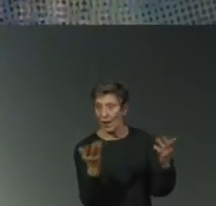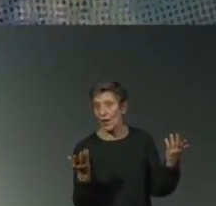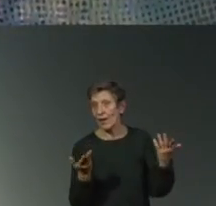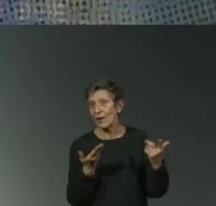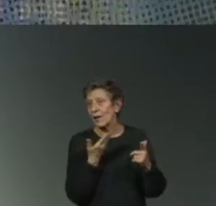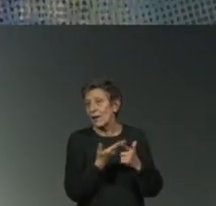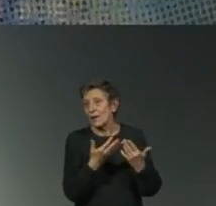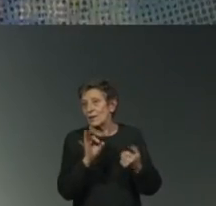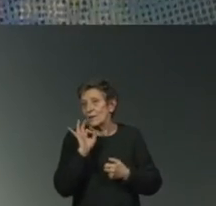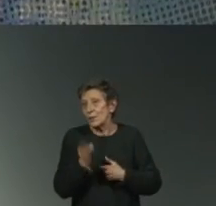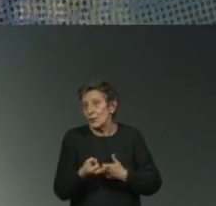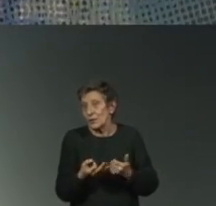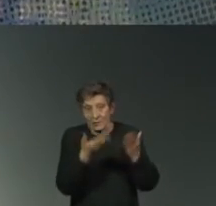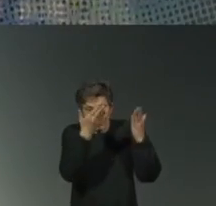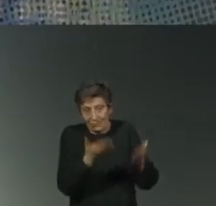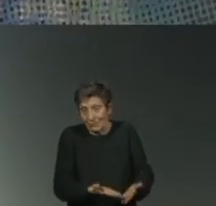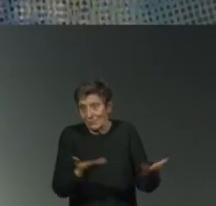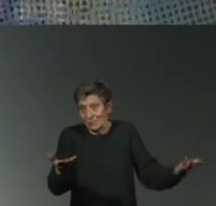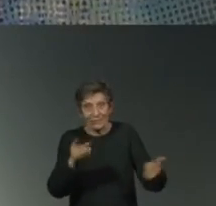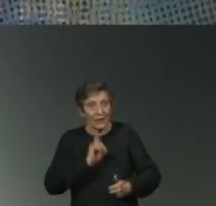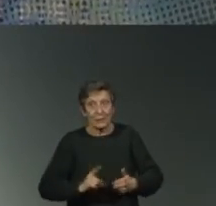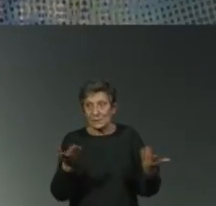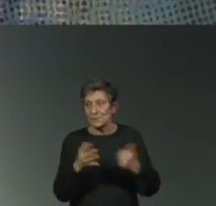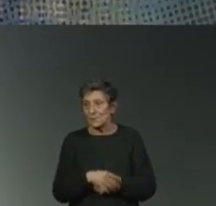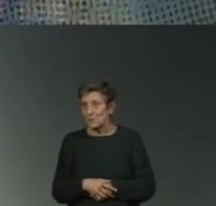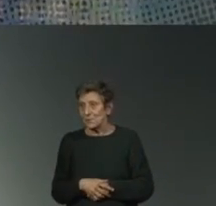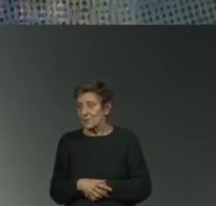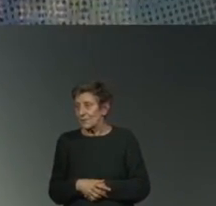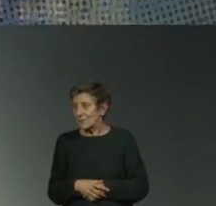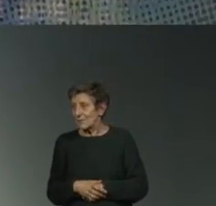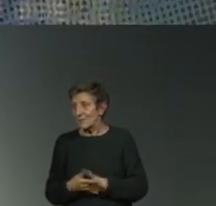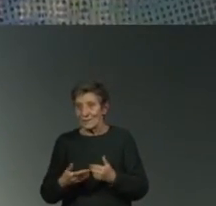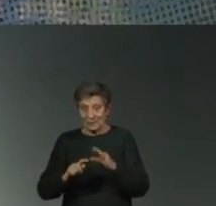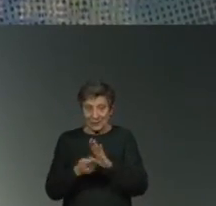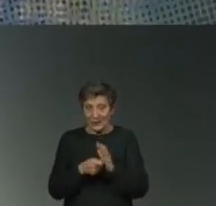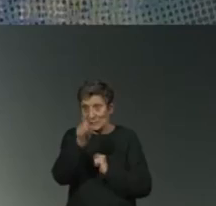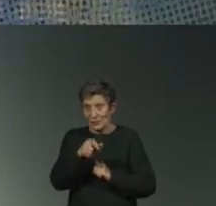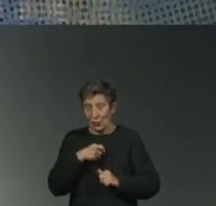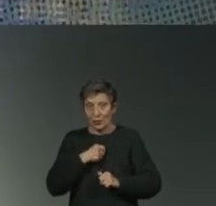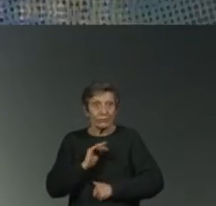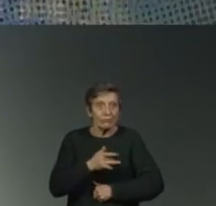au sexe de la personne dont j'étais tombé amoureux à ce moment-là.